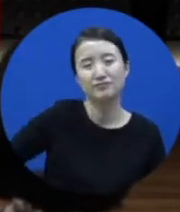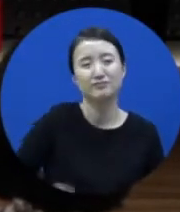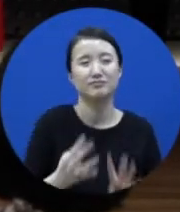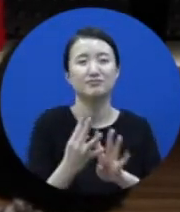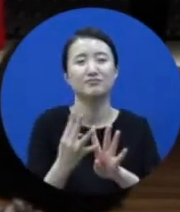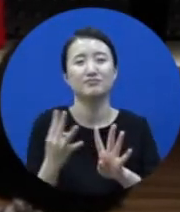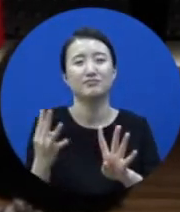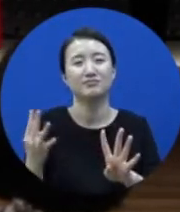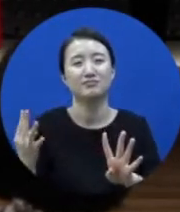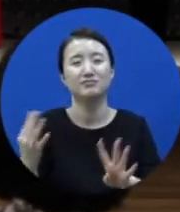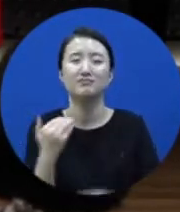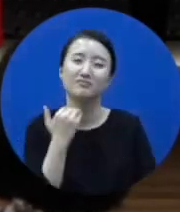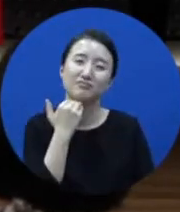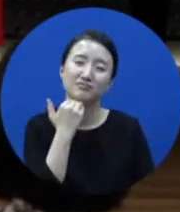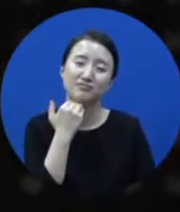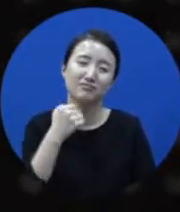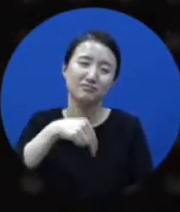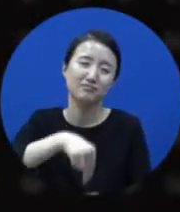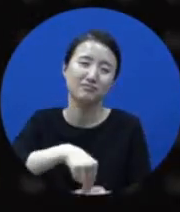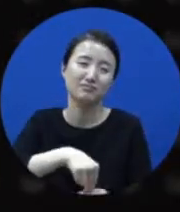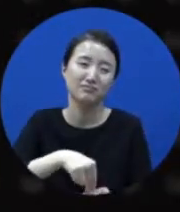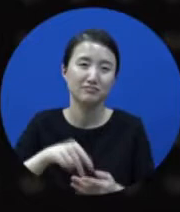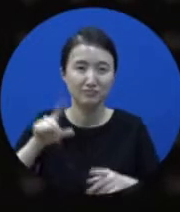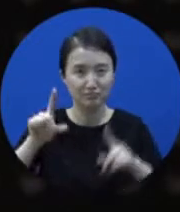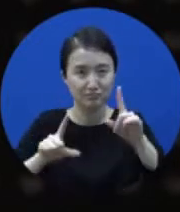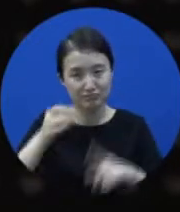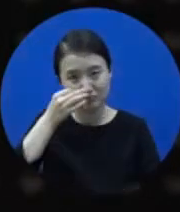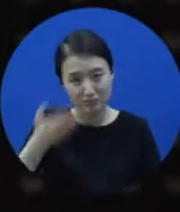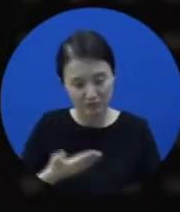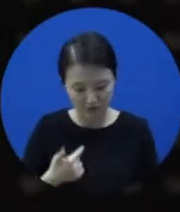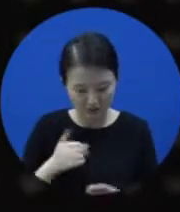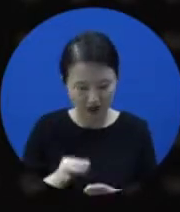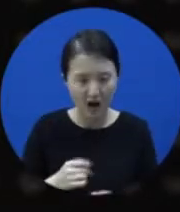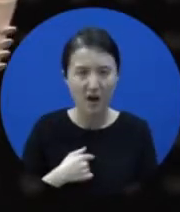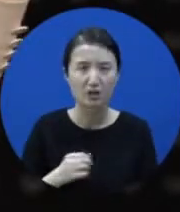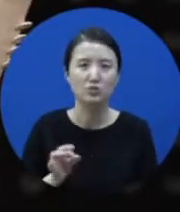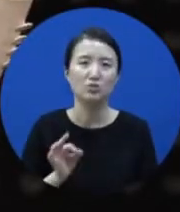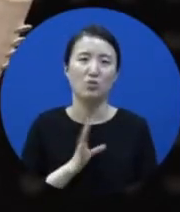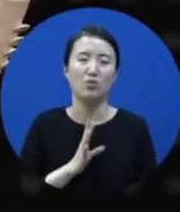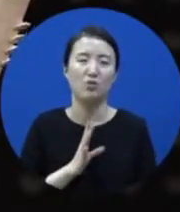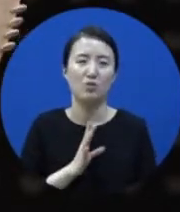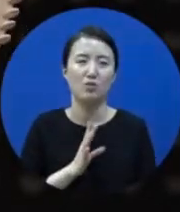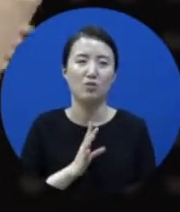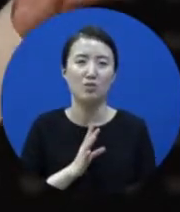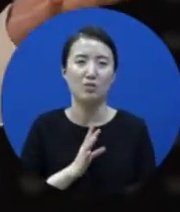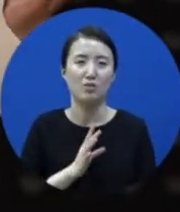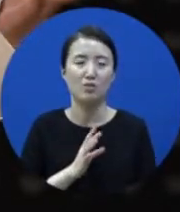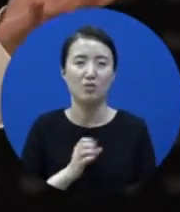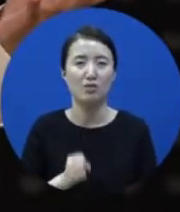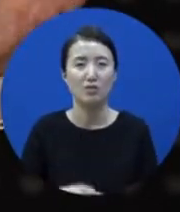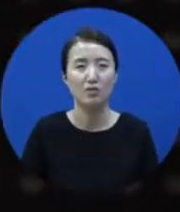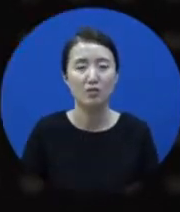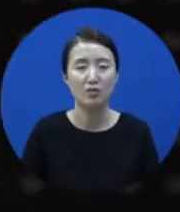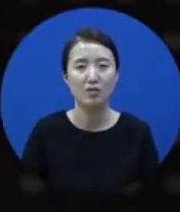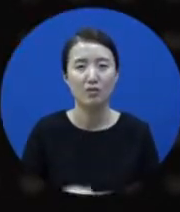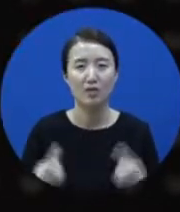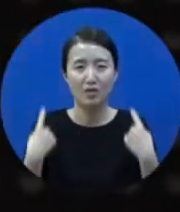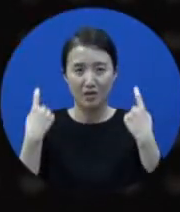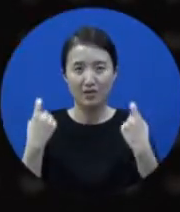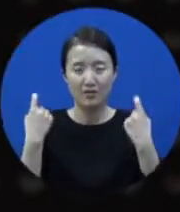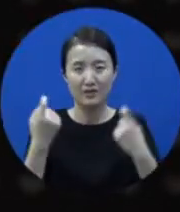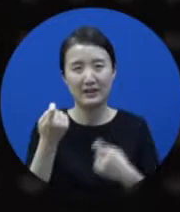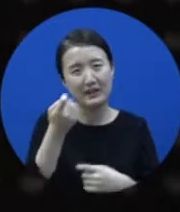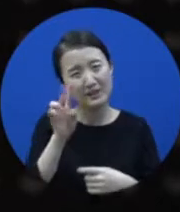줄을 서서 기다리고 있더라고요. 제가 보고 깜짝 놀랐습니다. 어느 그 프로그램의 여행 프로그램을 보고